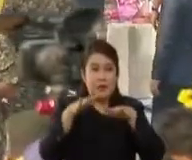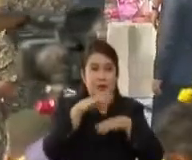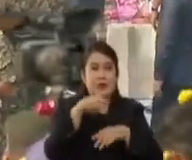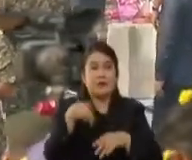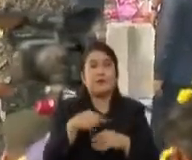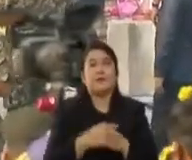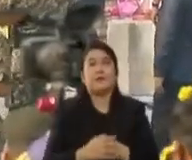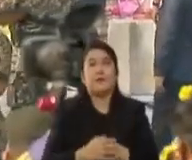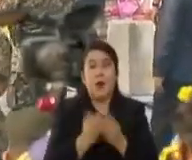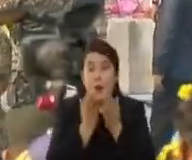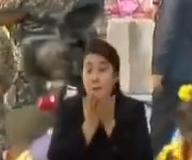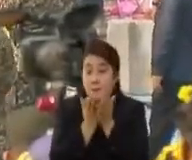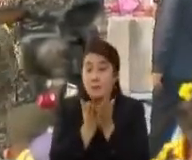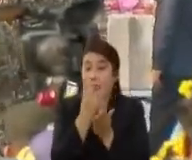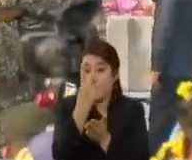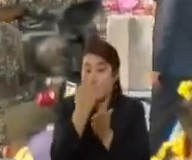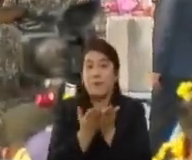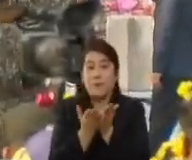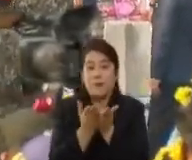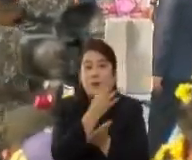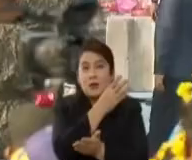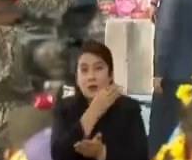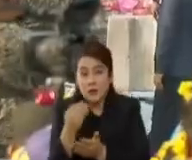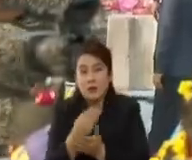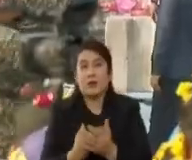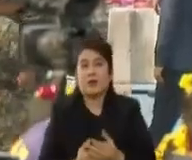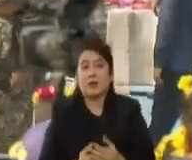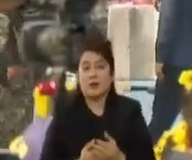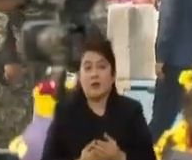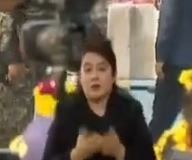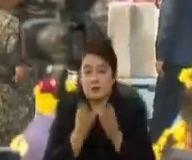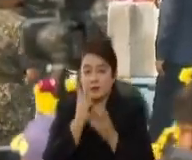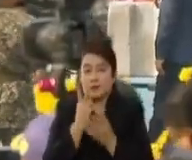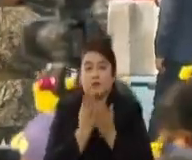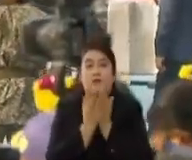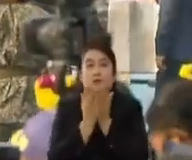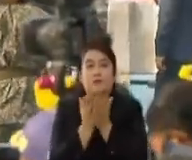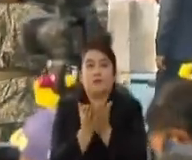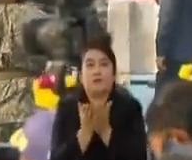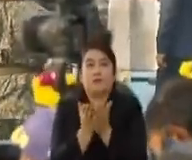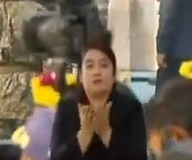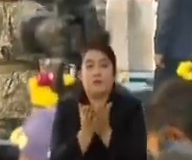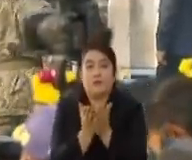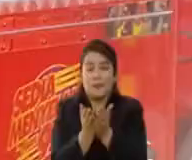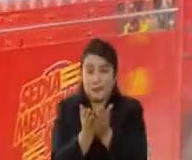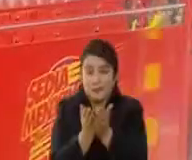rescue inflatable boat dan diikuti dua unit rapid intervention boat.